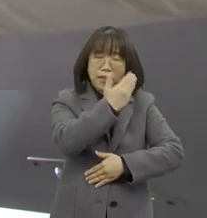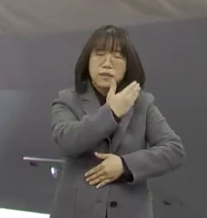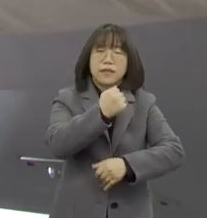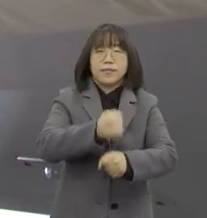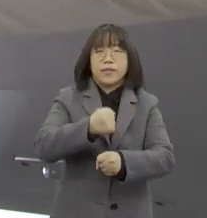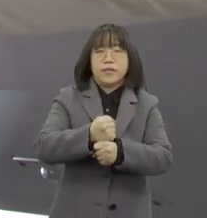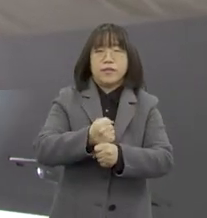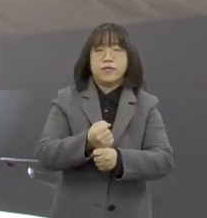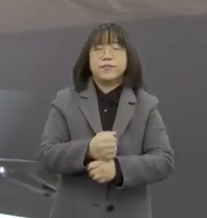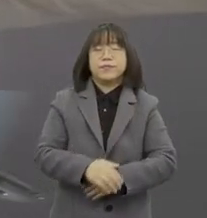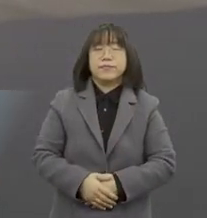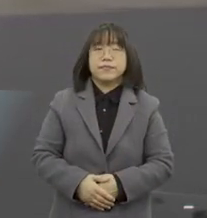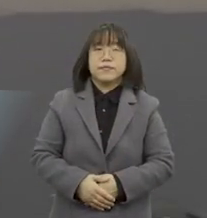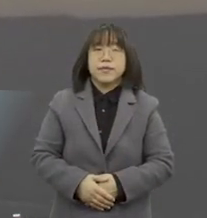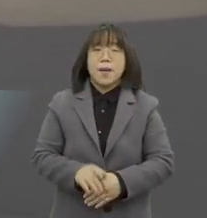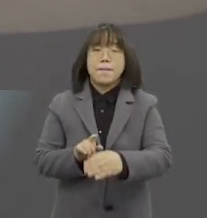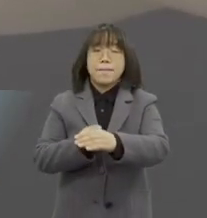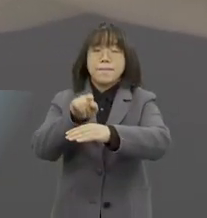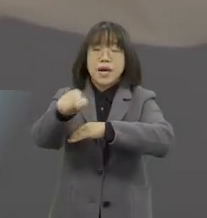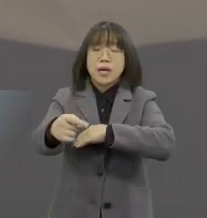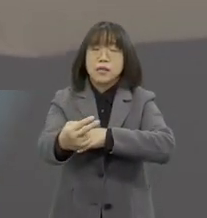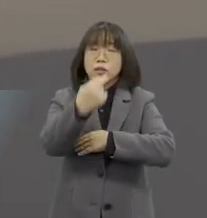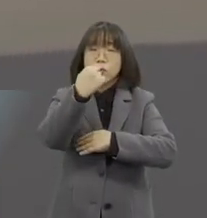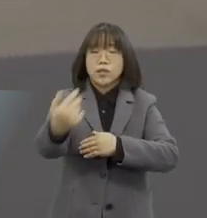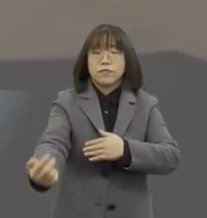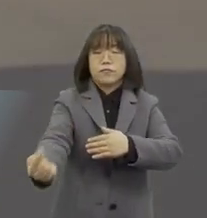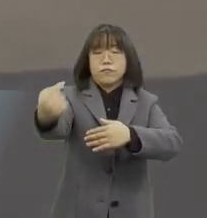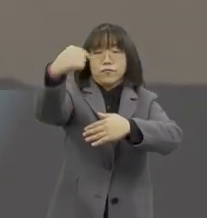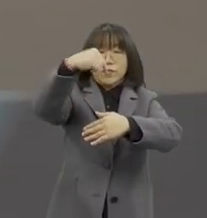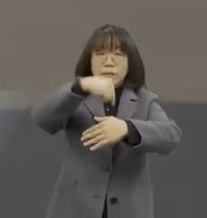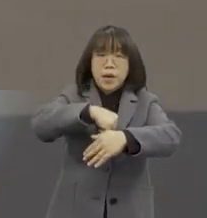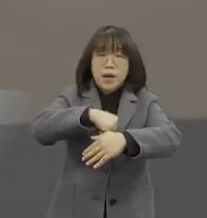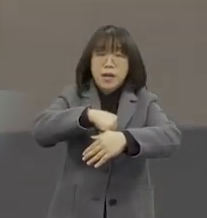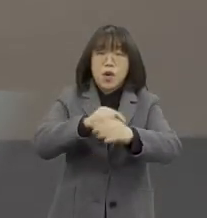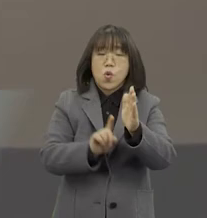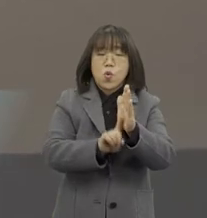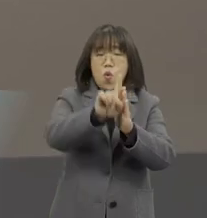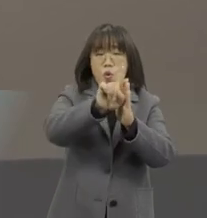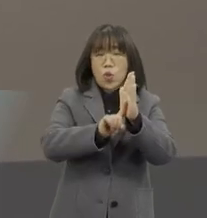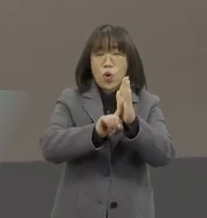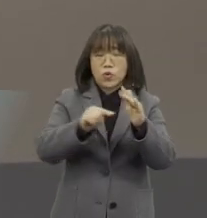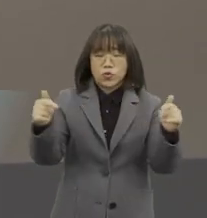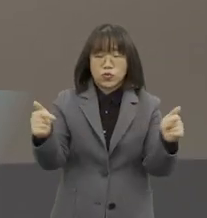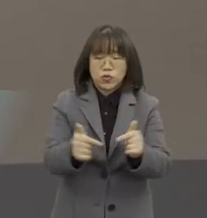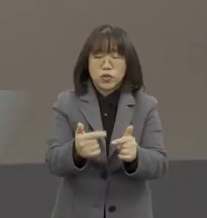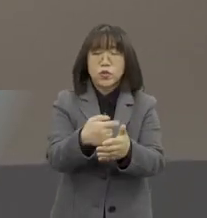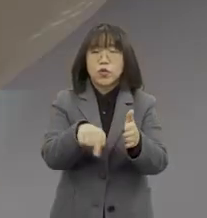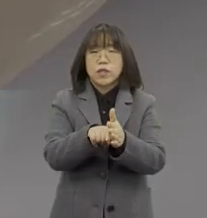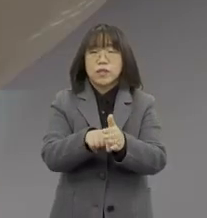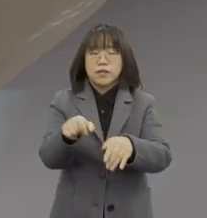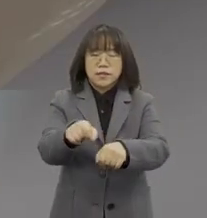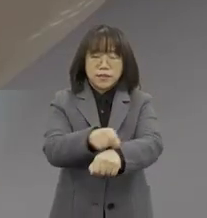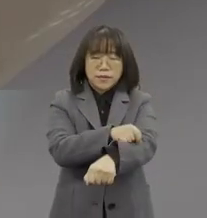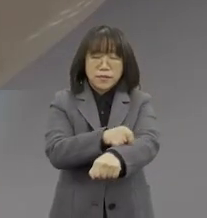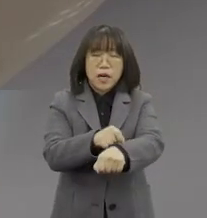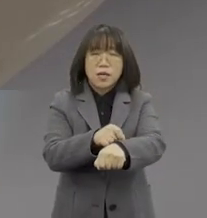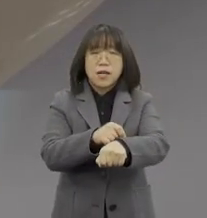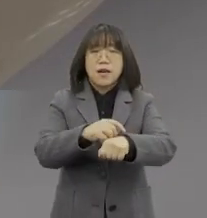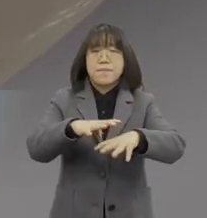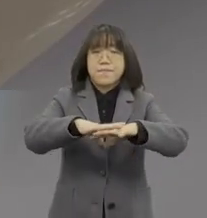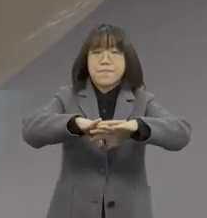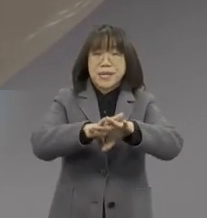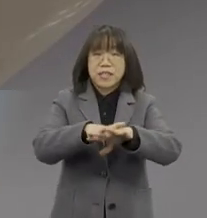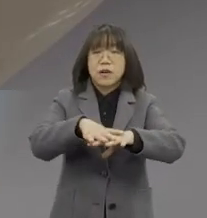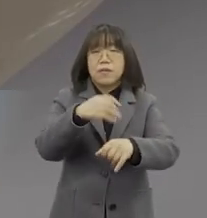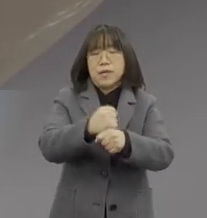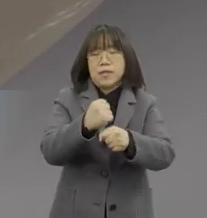지속적으로 관리합니다. 또한 외부 공기 유입 시 실내외 온도차를 줄이는 특수 필터를 사용해 버스